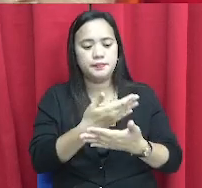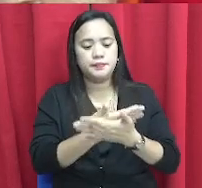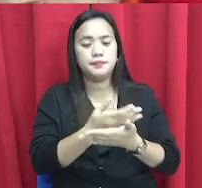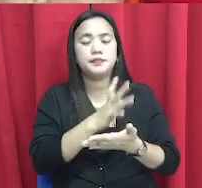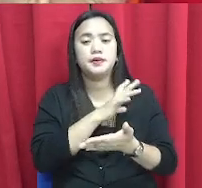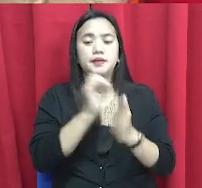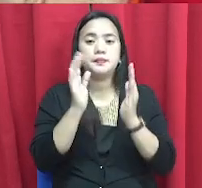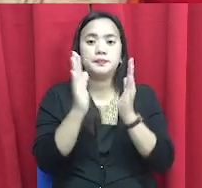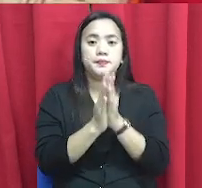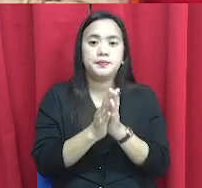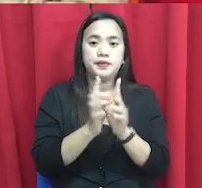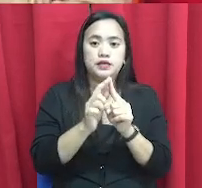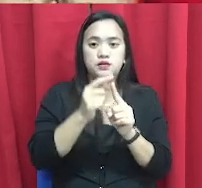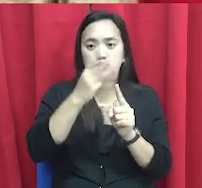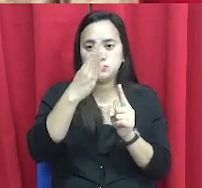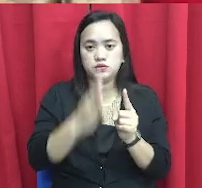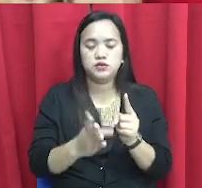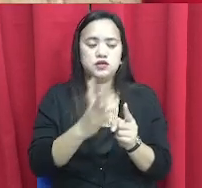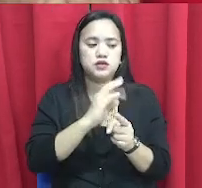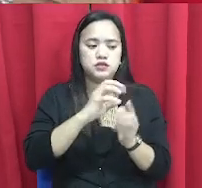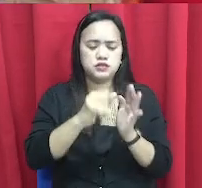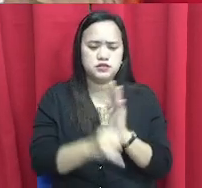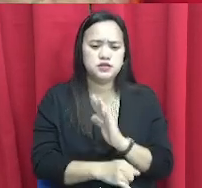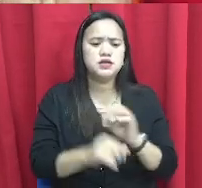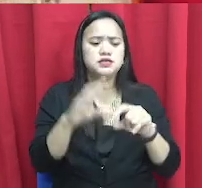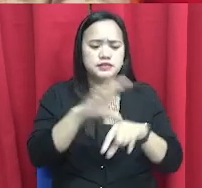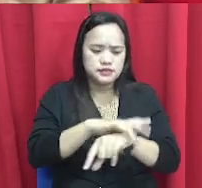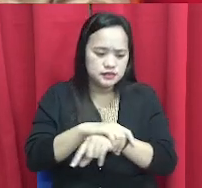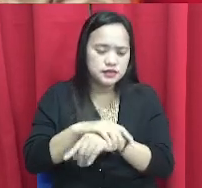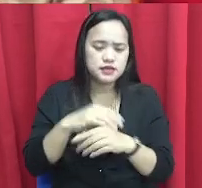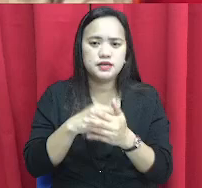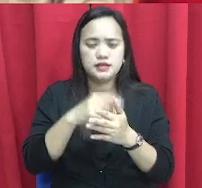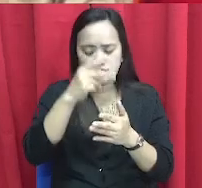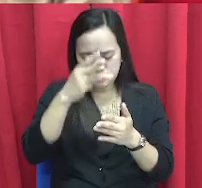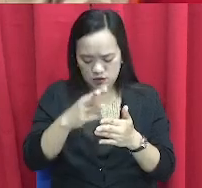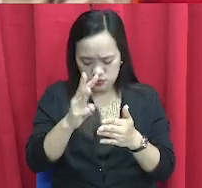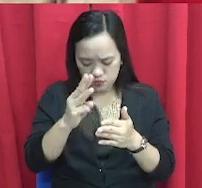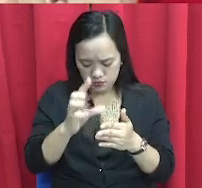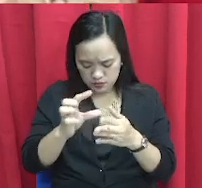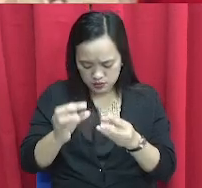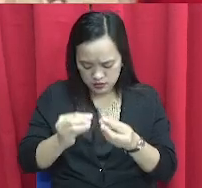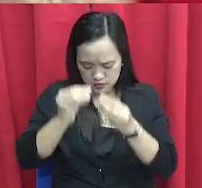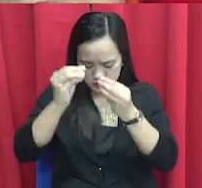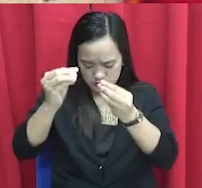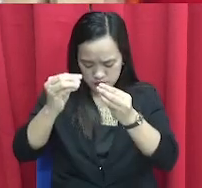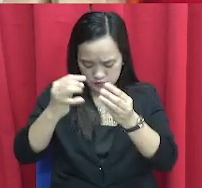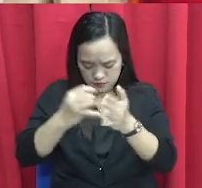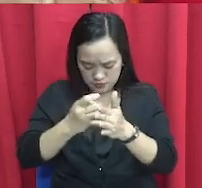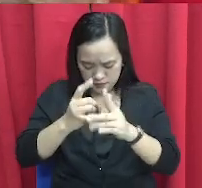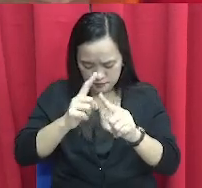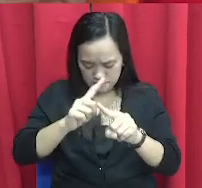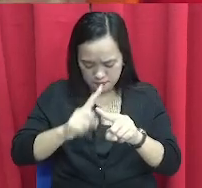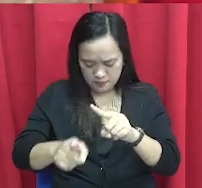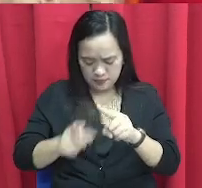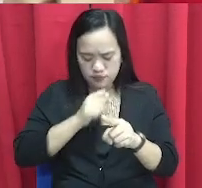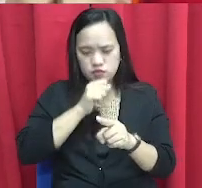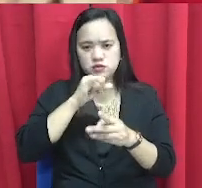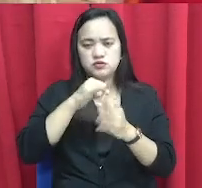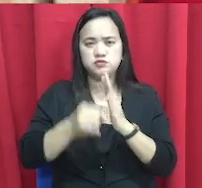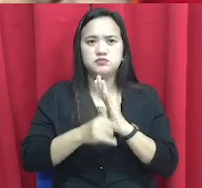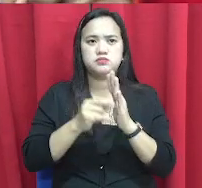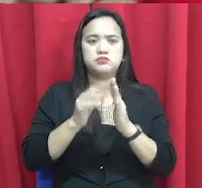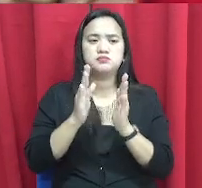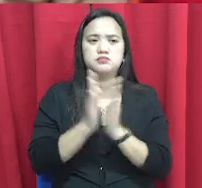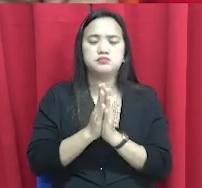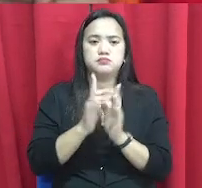Panginoon panghawakan mo at maniwala ka na yan ay ibibigay SAO ng Diyos pero hindi lang basta na ipagpray mo na Panginoon